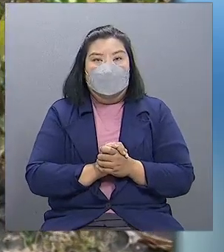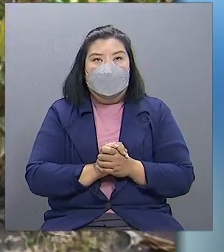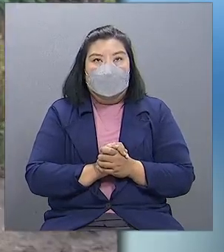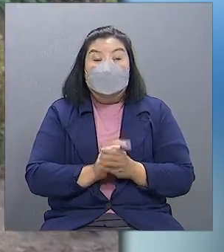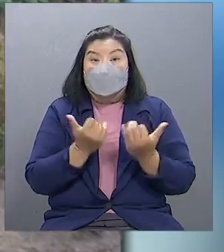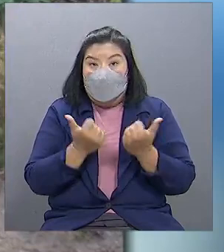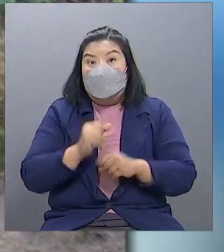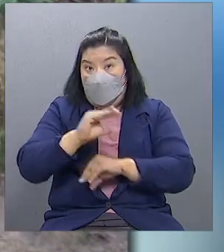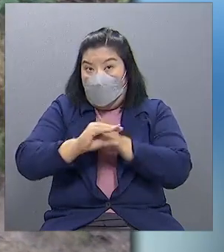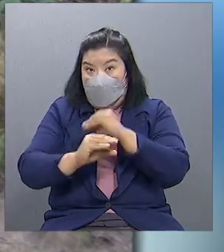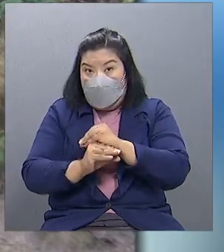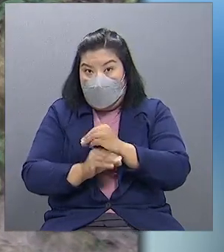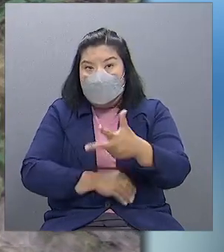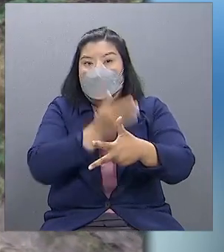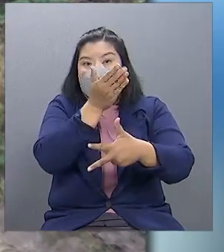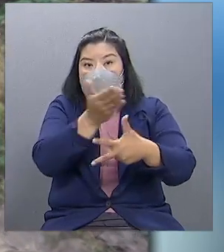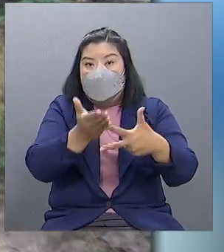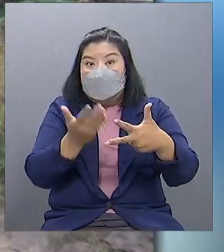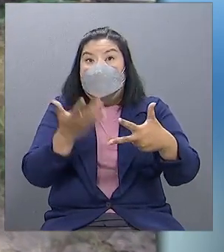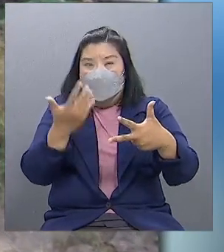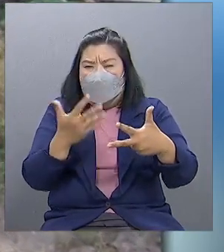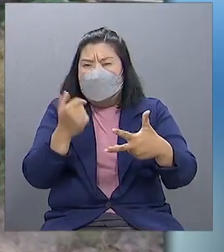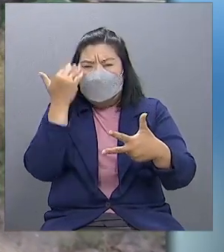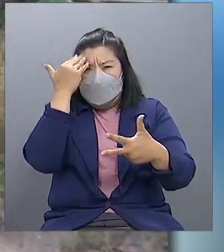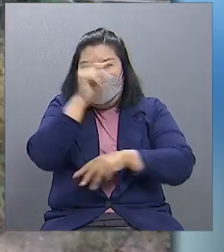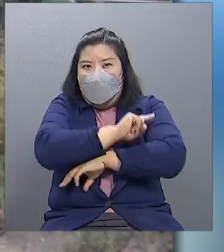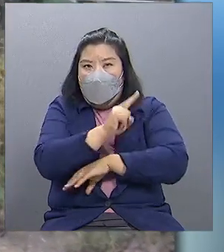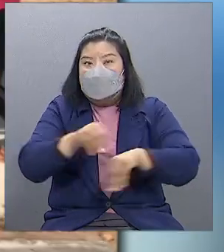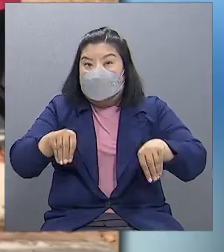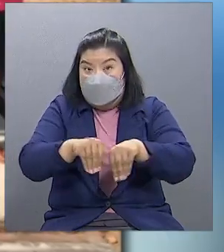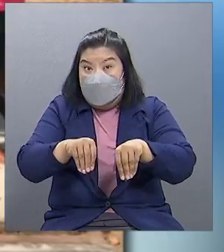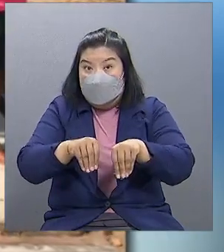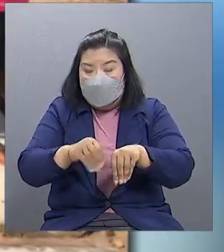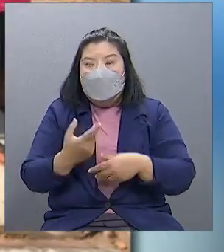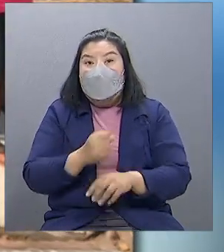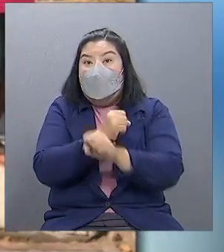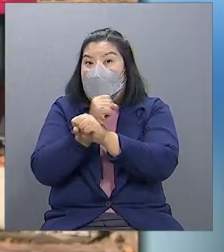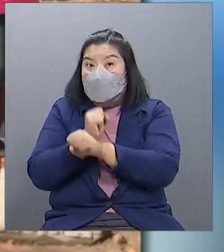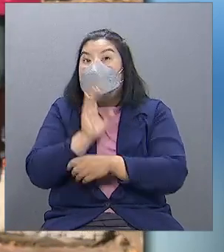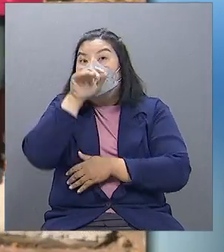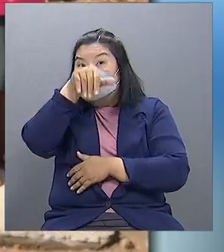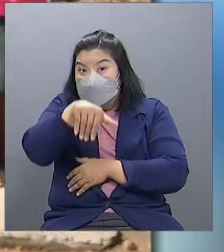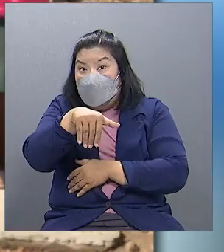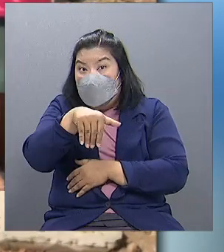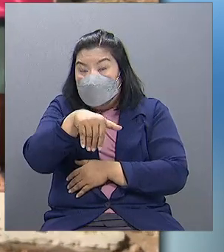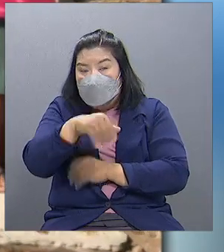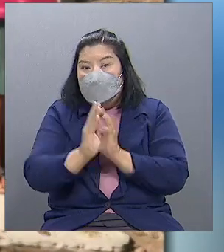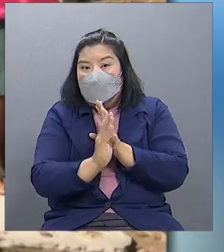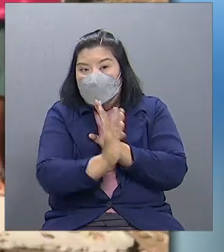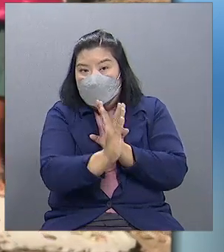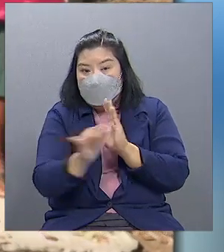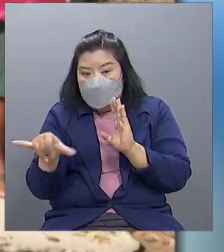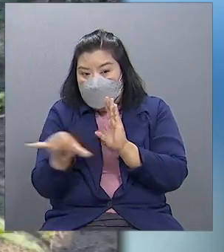เกืบจ้แล้วเสร็สมบูณ์โยโงการรัวกันช้างกึงถาวรที่อุธยาหนชาิแ่วงจัหวดนครสวรรแล้วก็ท